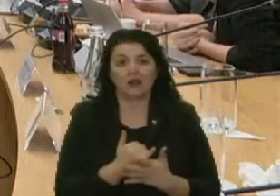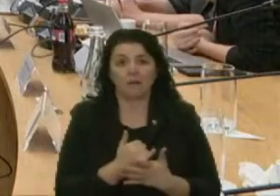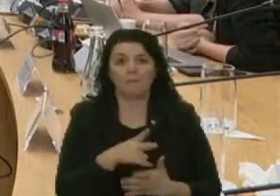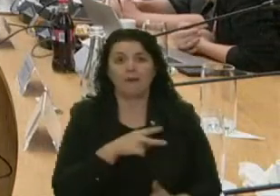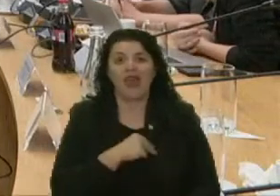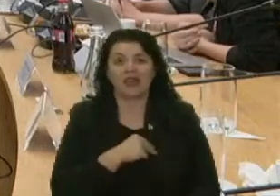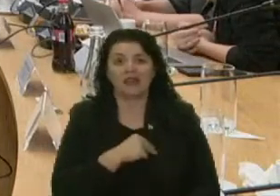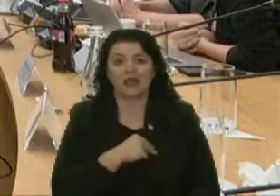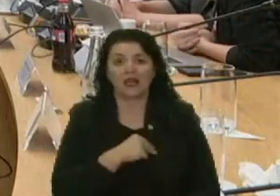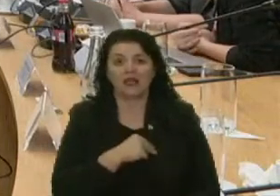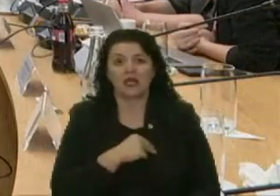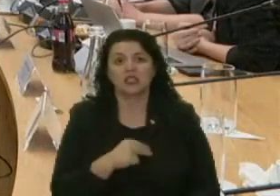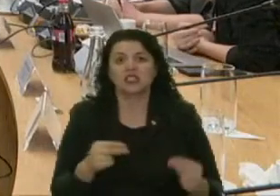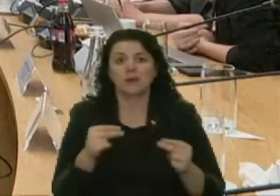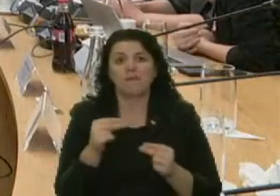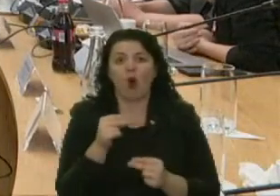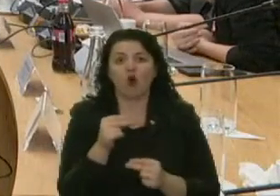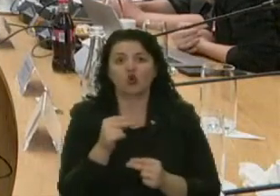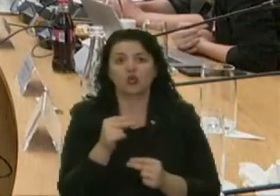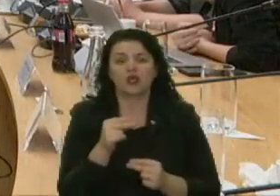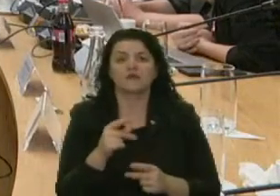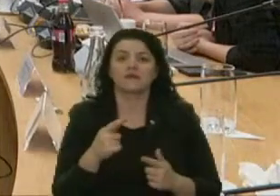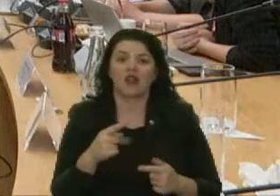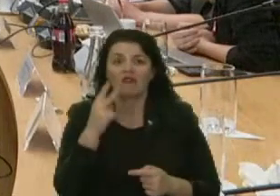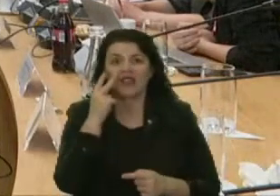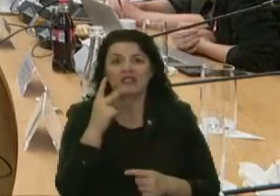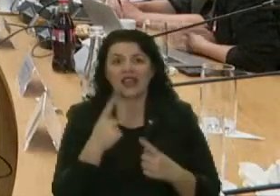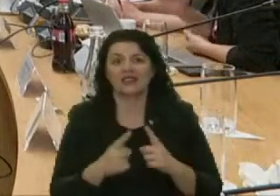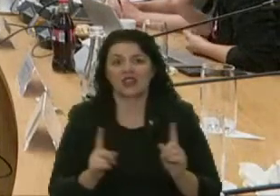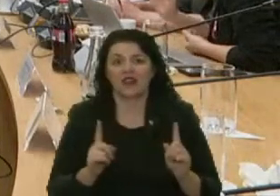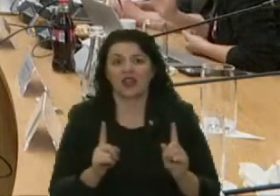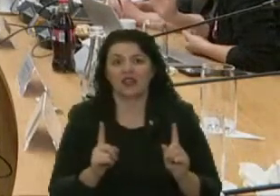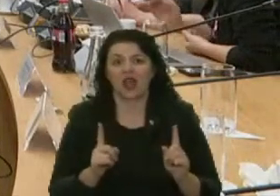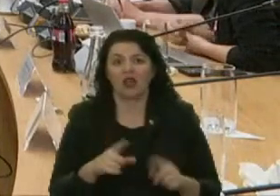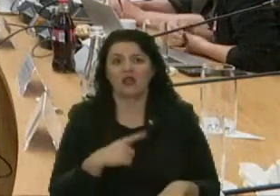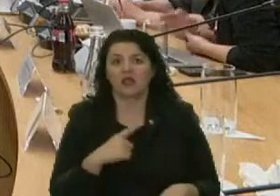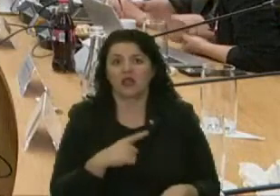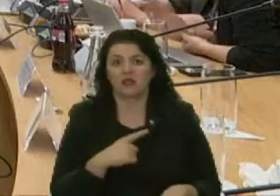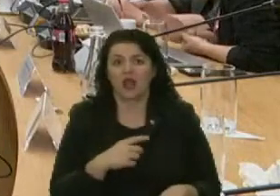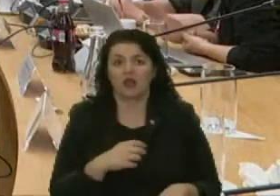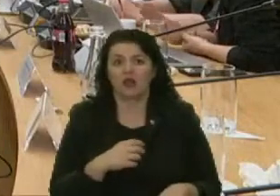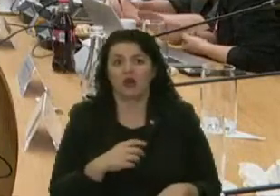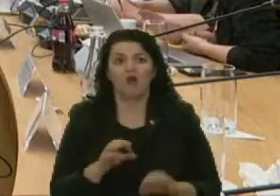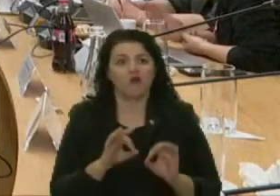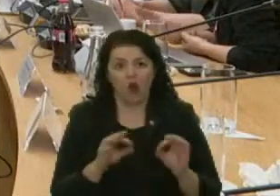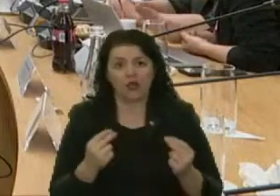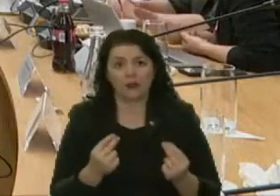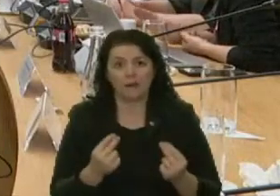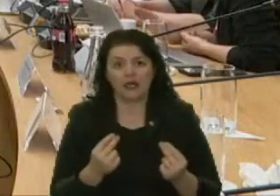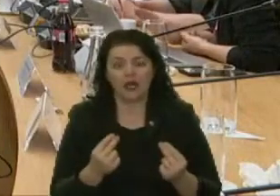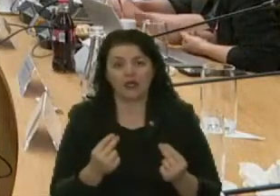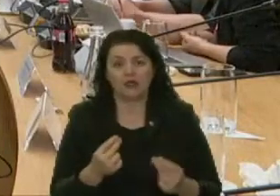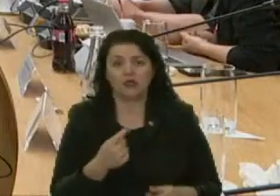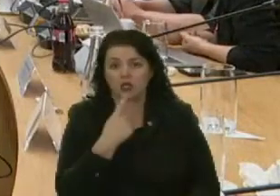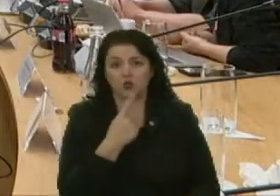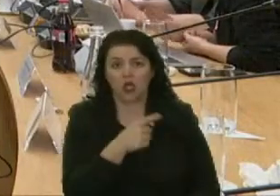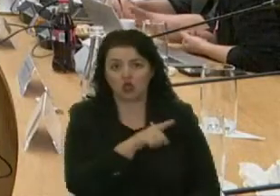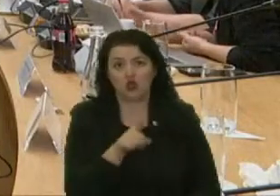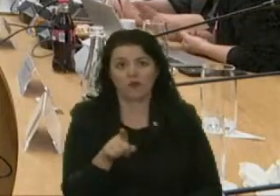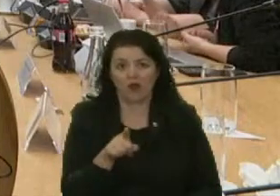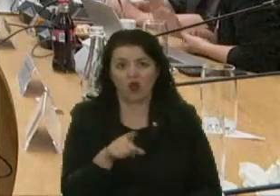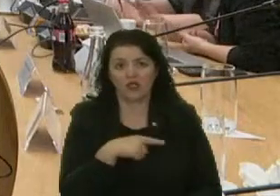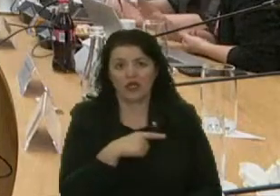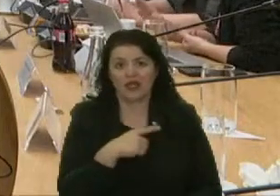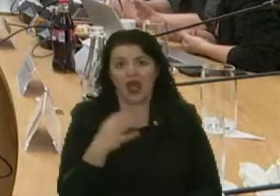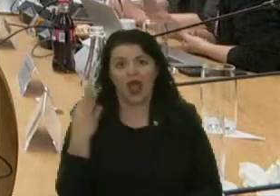merită aceste sporuri și dacă aici viziunea noastră este diferită este foarte bine pentru că ceea ce spuneți dumneavoastră este